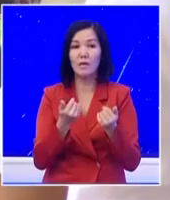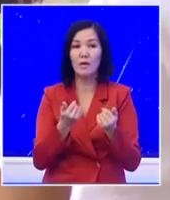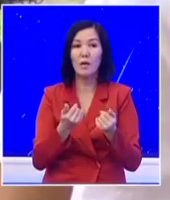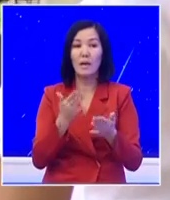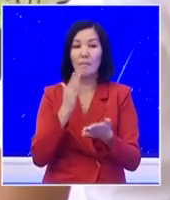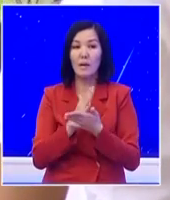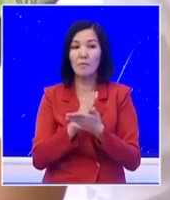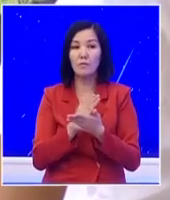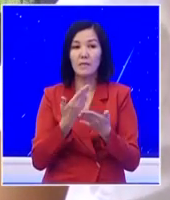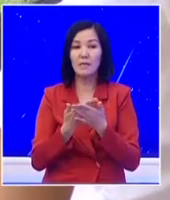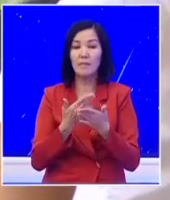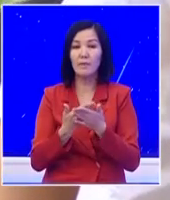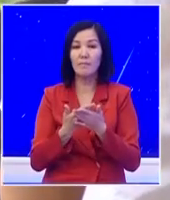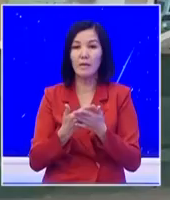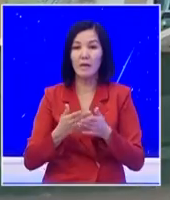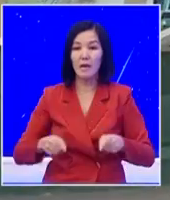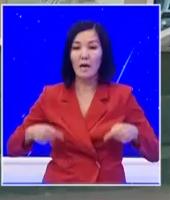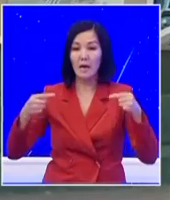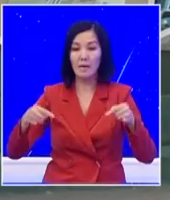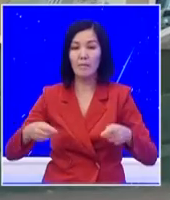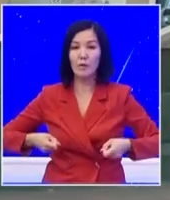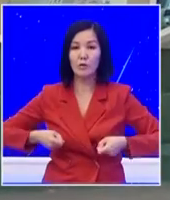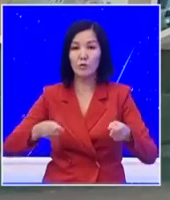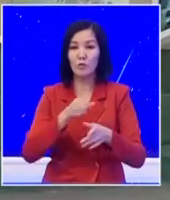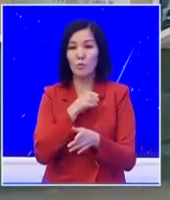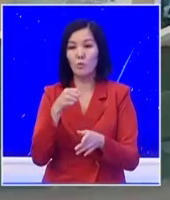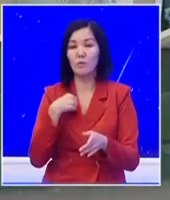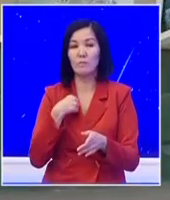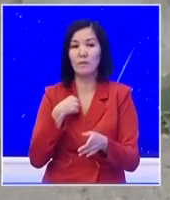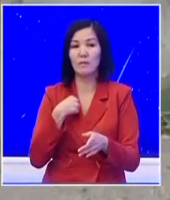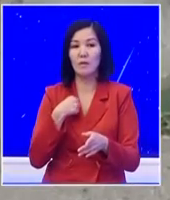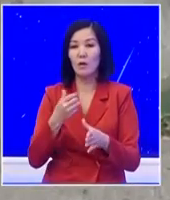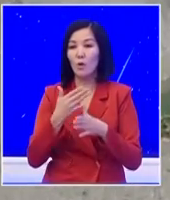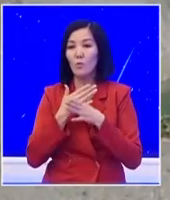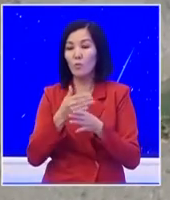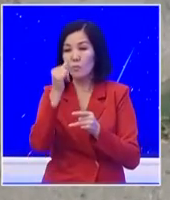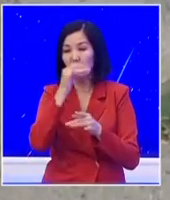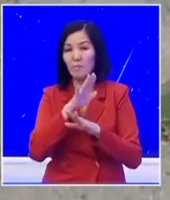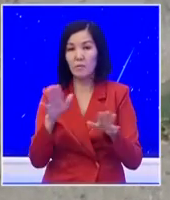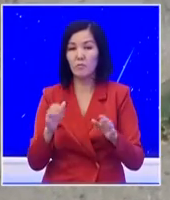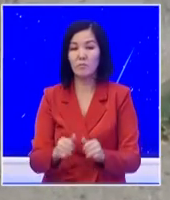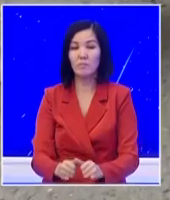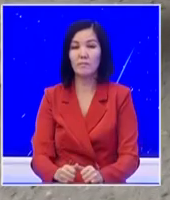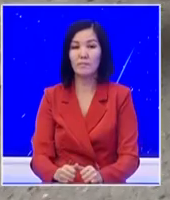өзінде мына арба жері жолмен мүгедек адам өзі тұрмақ, өзгенің көмегімен көтеріле алмайды.